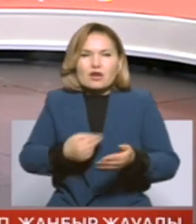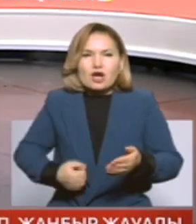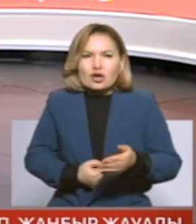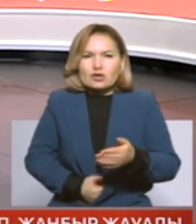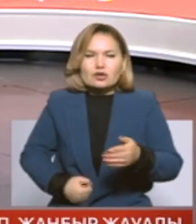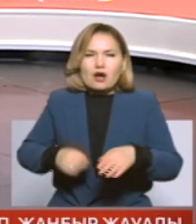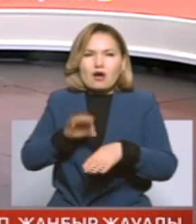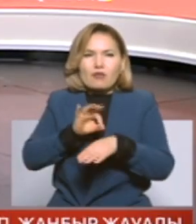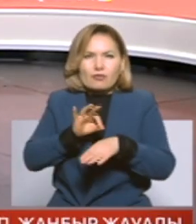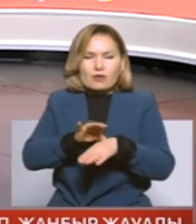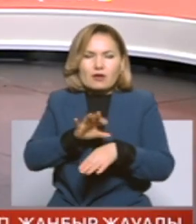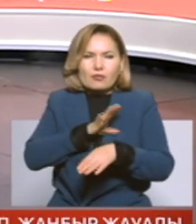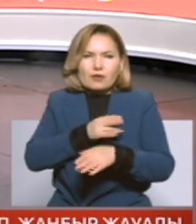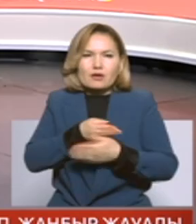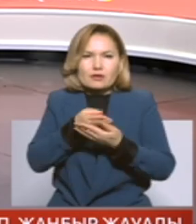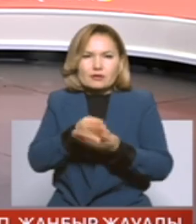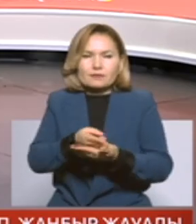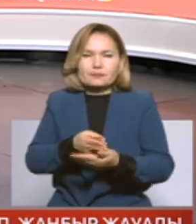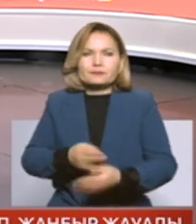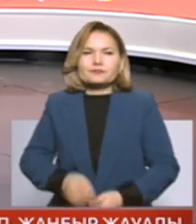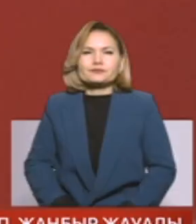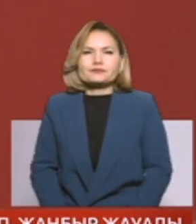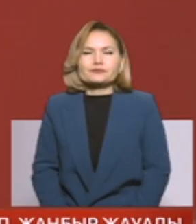Индира. Индира Бегайдар Ресейден қосылған.